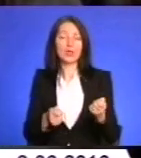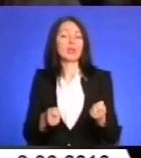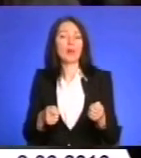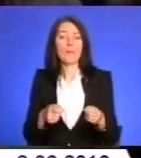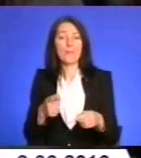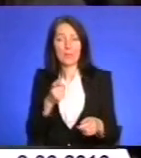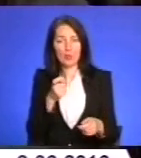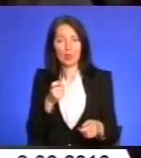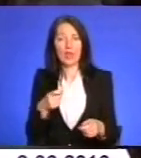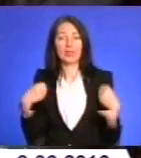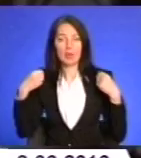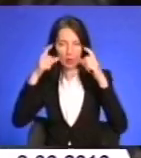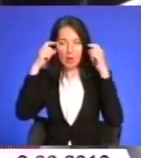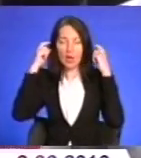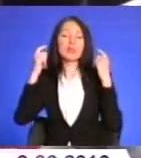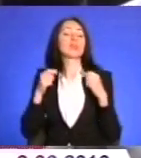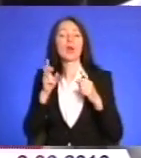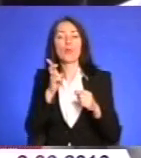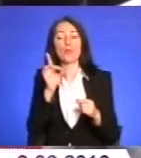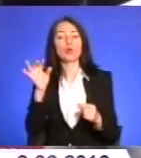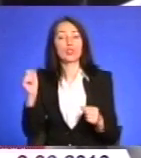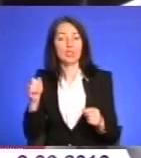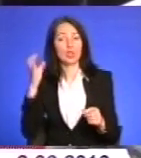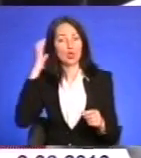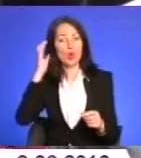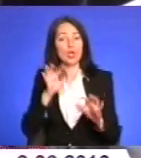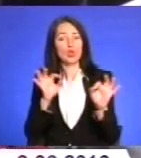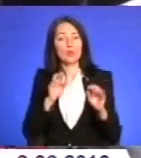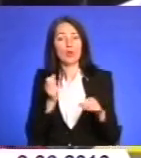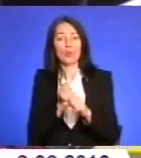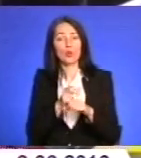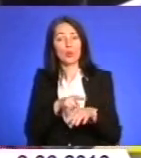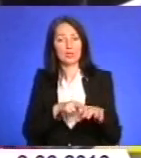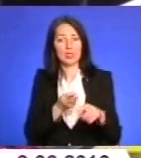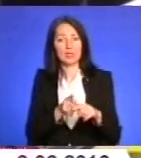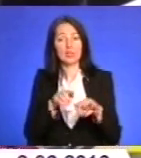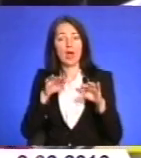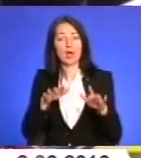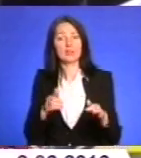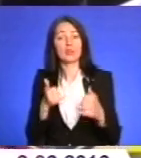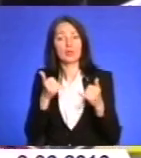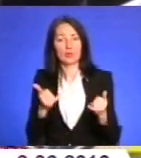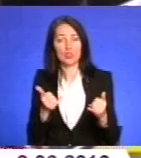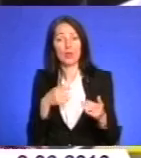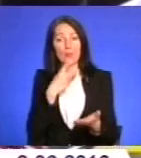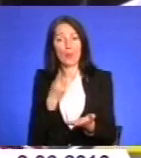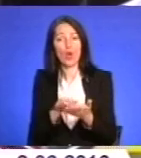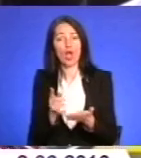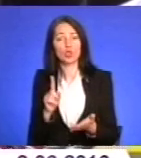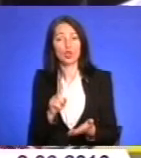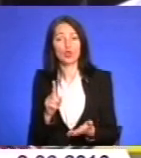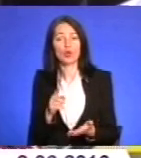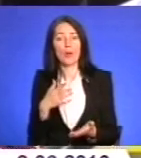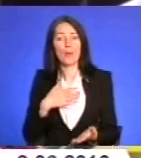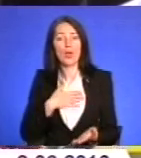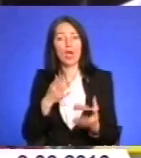слухати розповіді про роботу поліцейських. Дана акція проводжена і показує тим, що